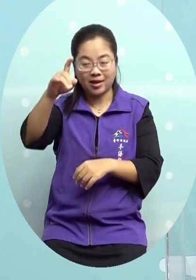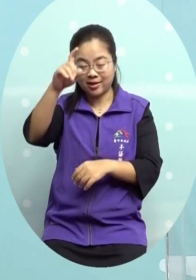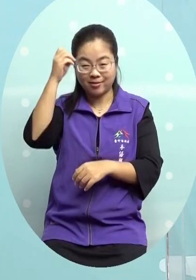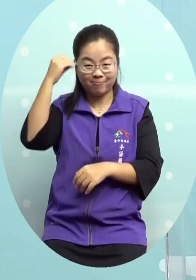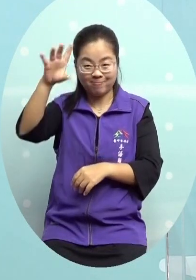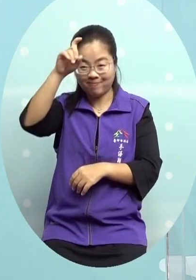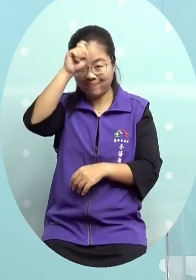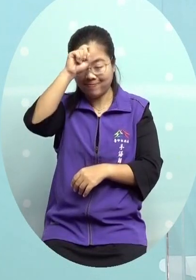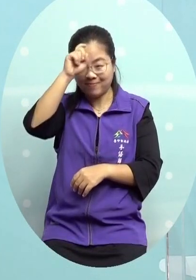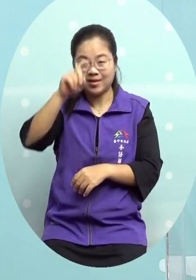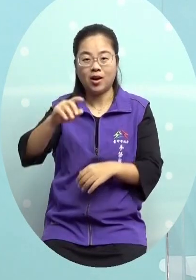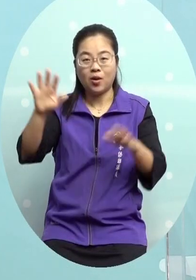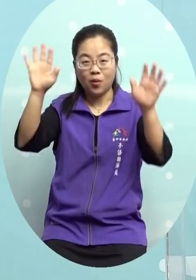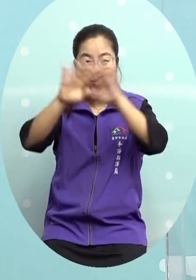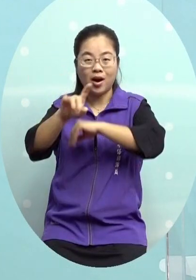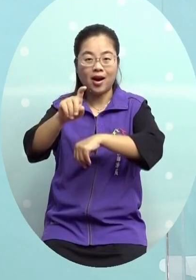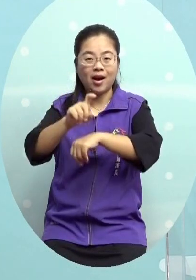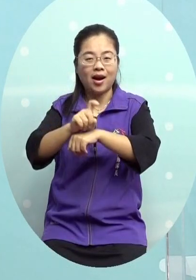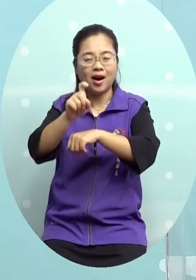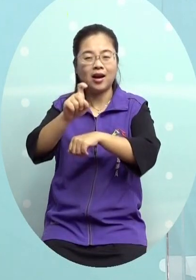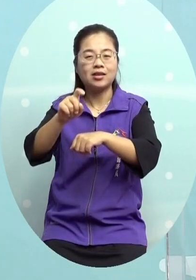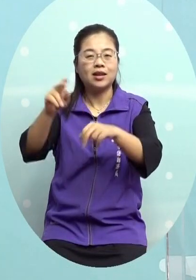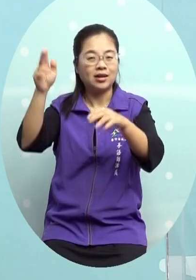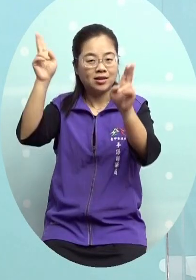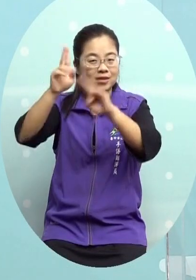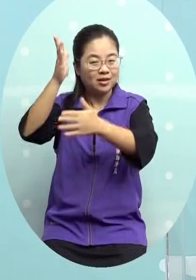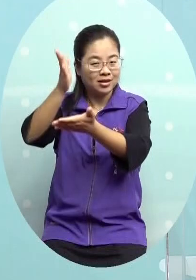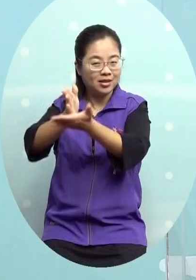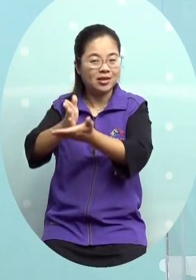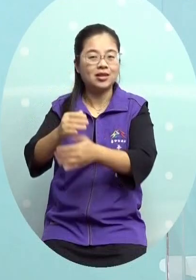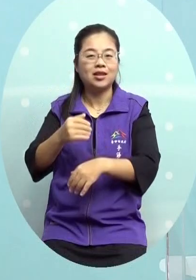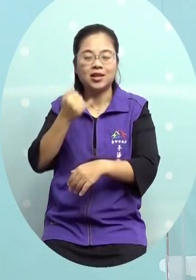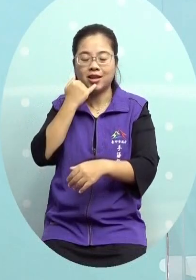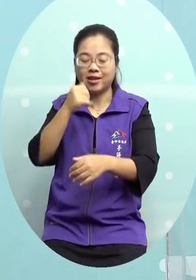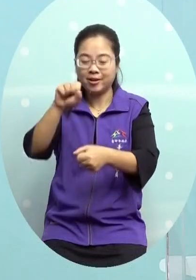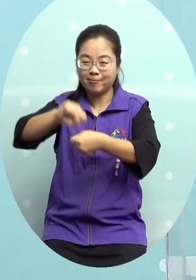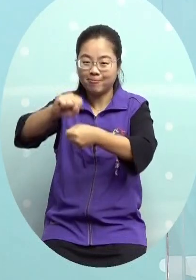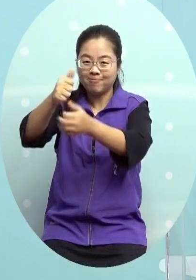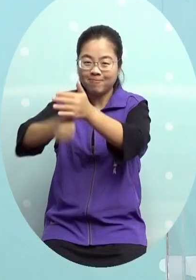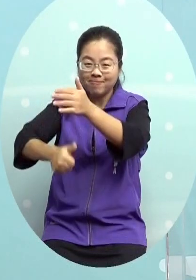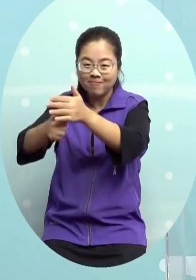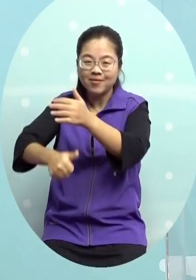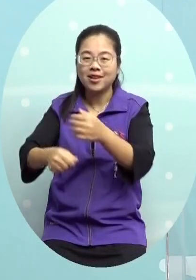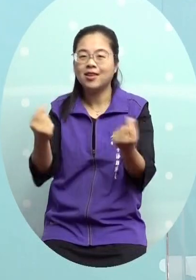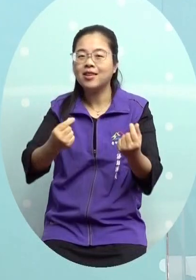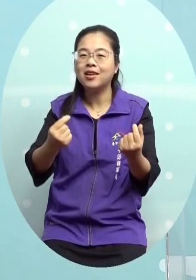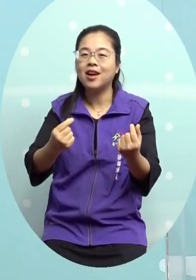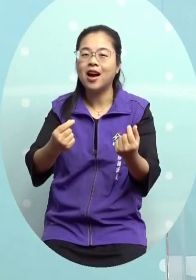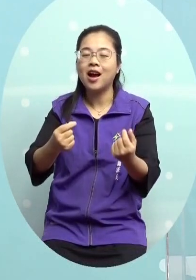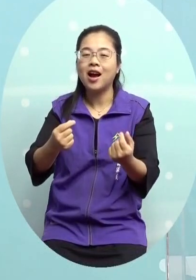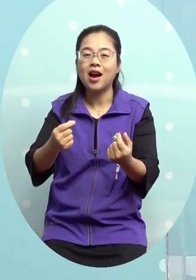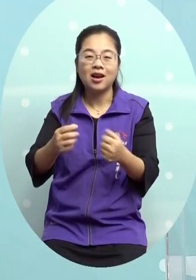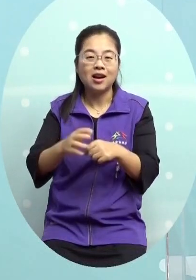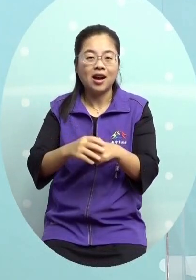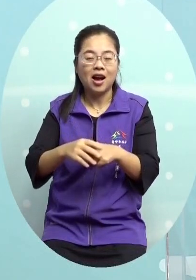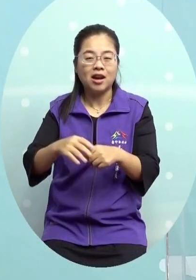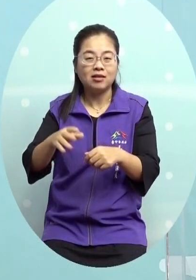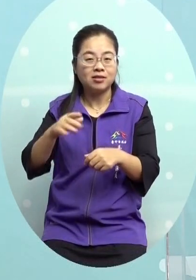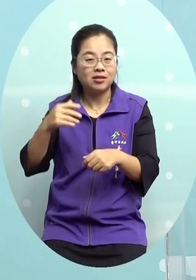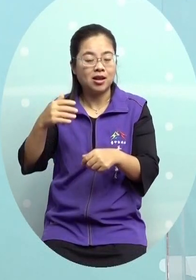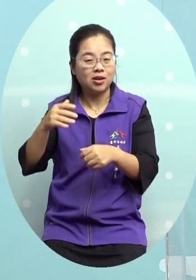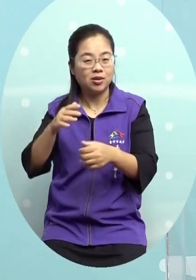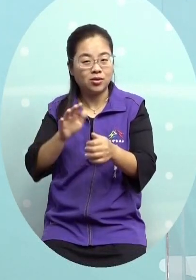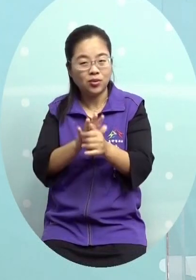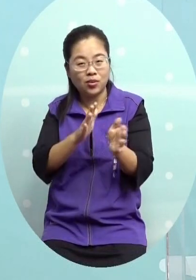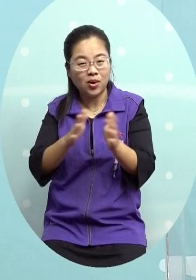上10点限电，大家就睡觉，可以增加生育率。另外像捍卫助理不接电话